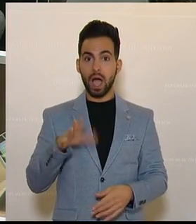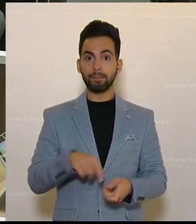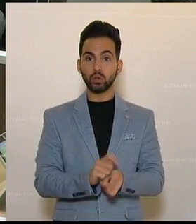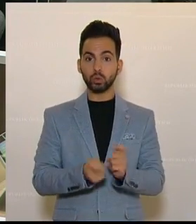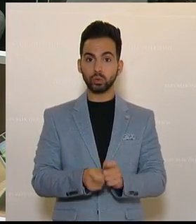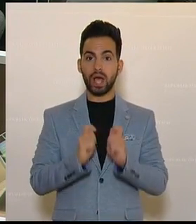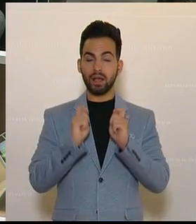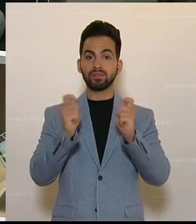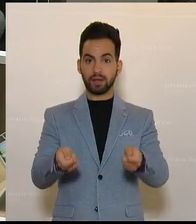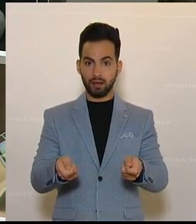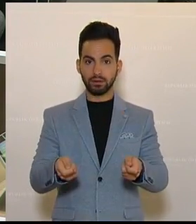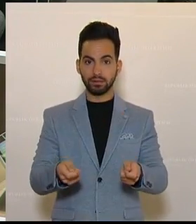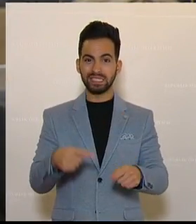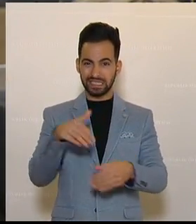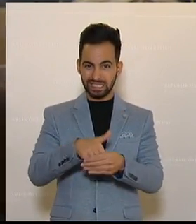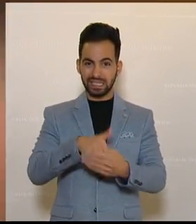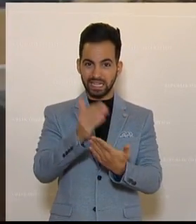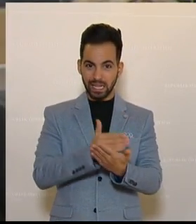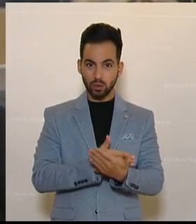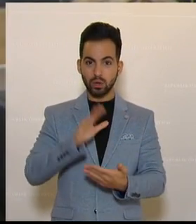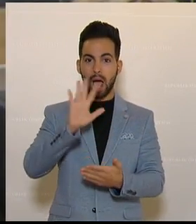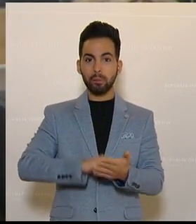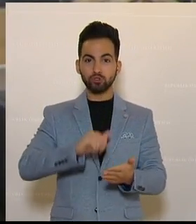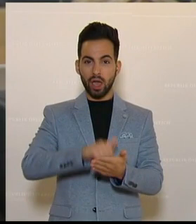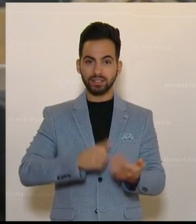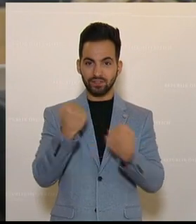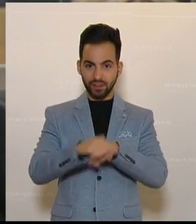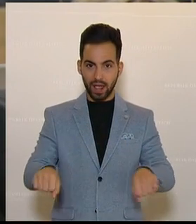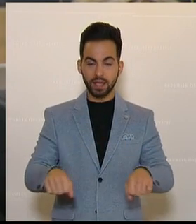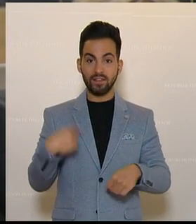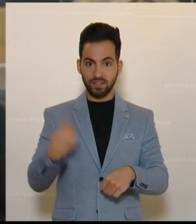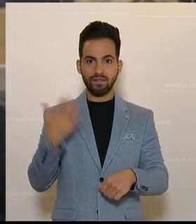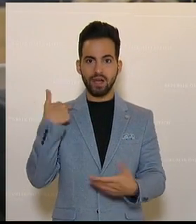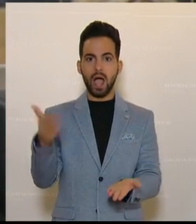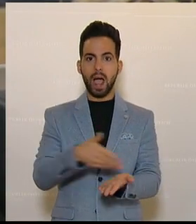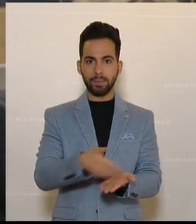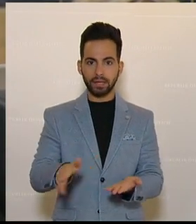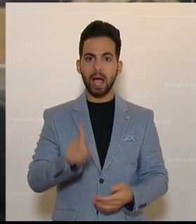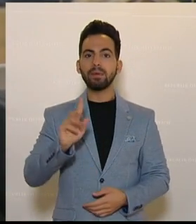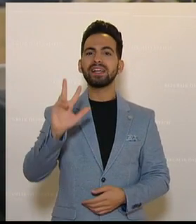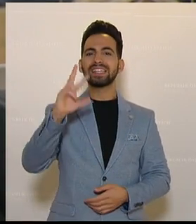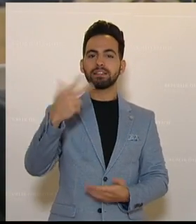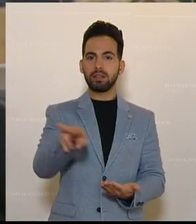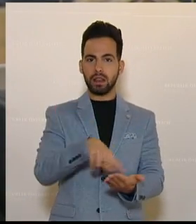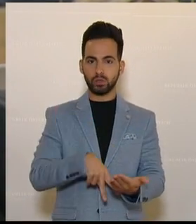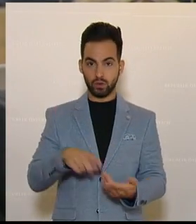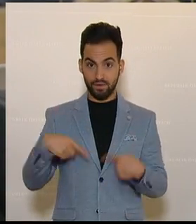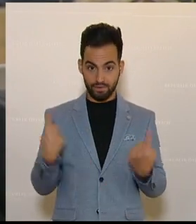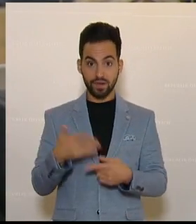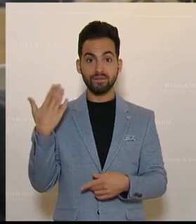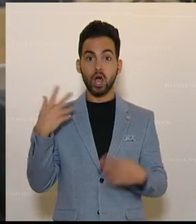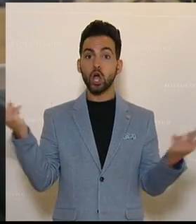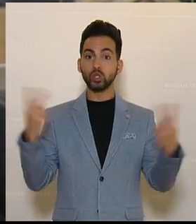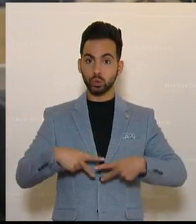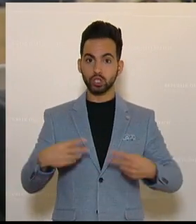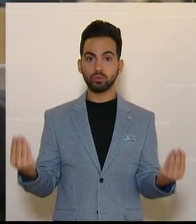Abänderungsantrag, wo diese Regelungen abschlagsfrei gestellt wurden, den haben wir abgelehnt. Aber in dritter Lesung haben wir zugestimmt, weil wir